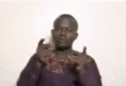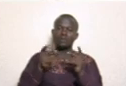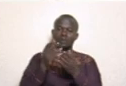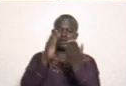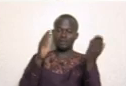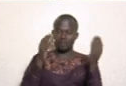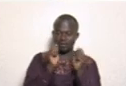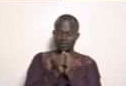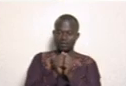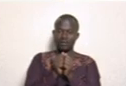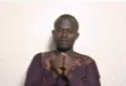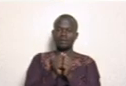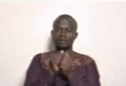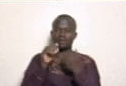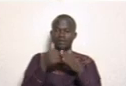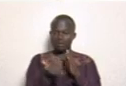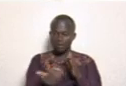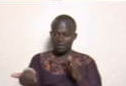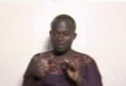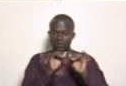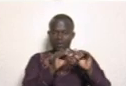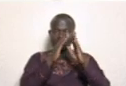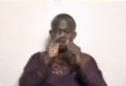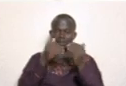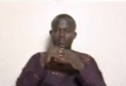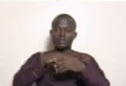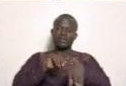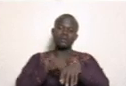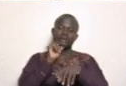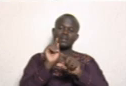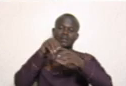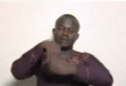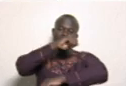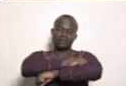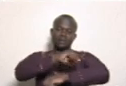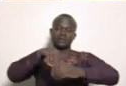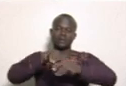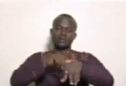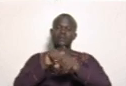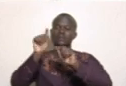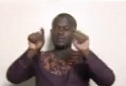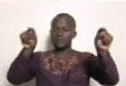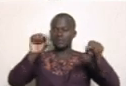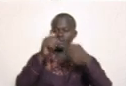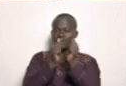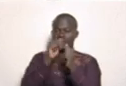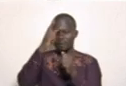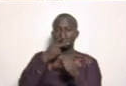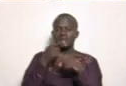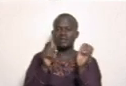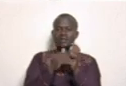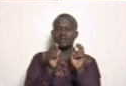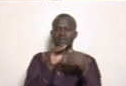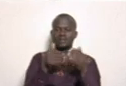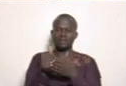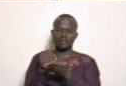hanze, cyangwa se abana batoya bakabagumisha mu mazu mu gihe batagiye mu mashuri, mu gihe batagiye ahandi hantu batari kumwe n'ababyeyi. Ariko ubundi